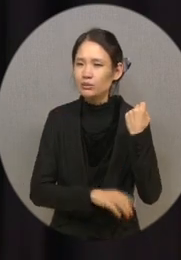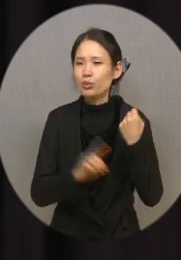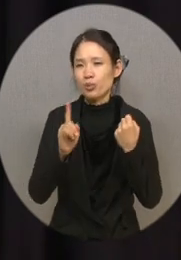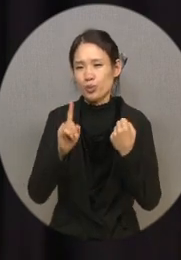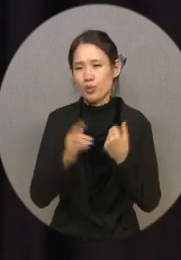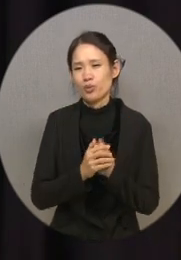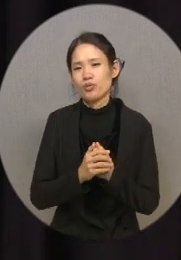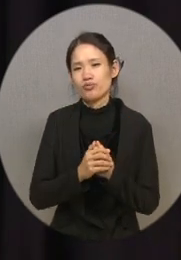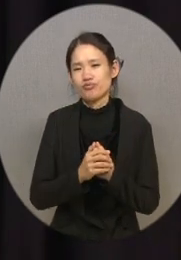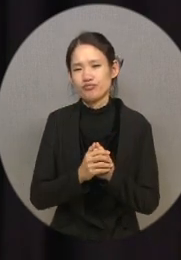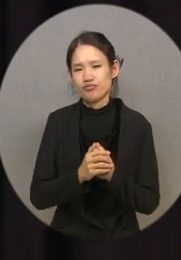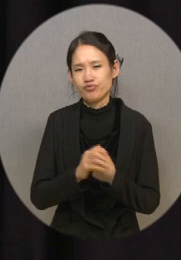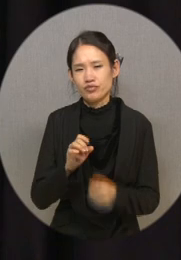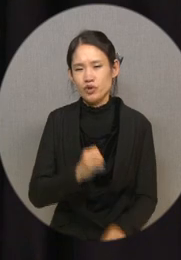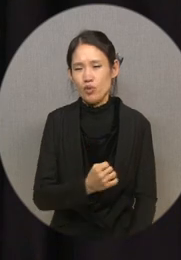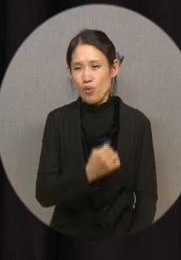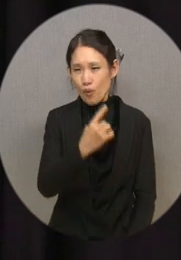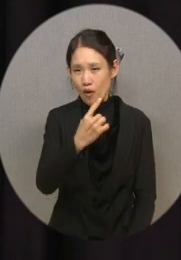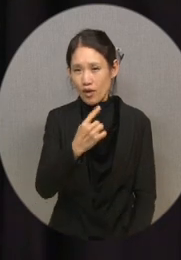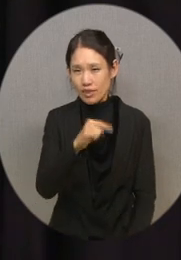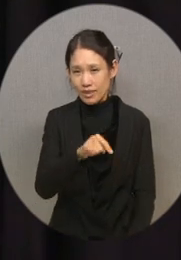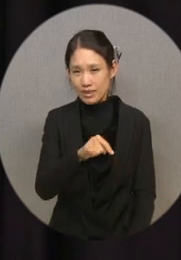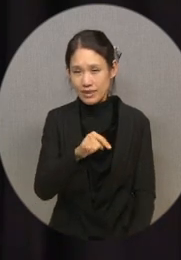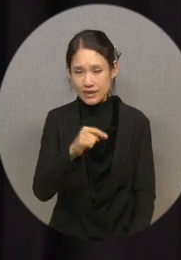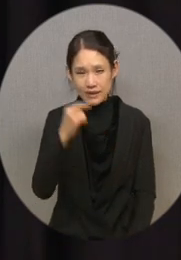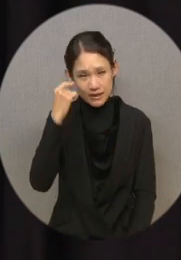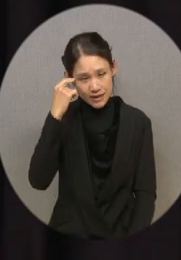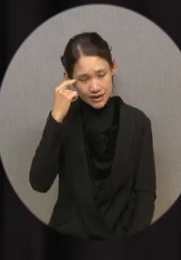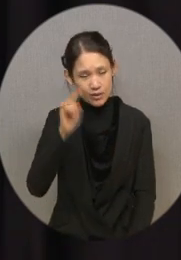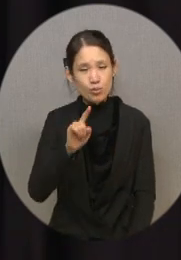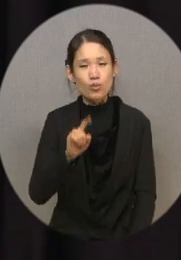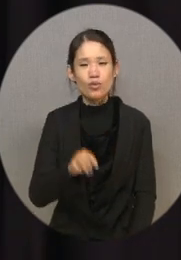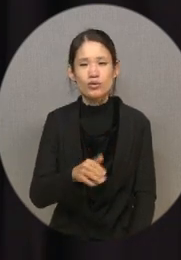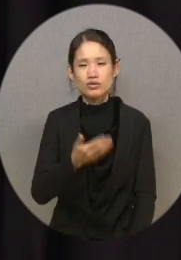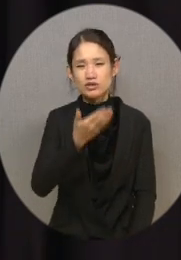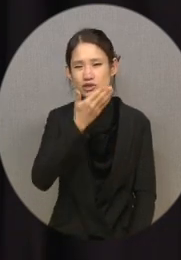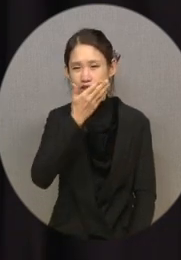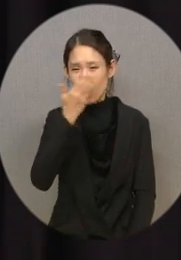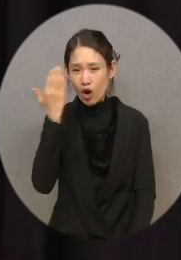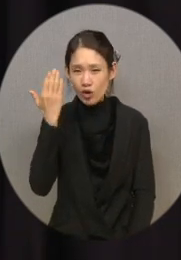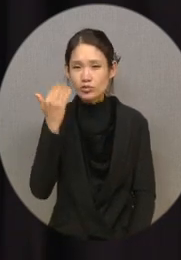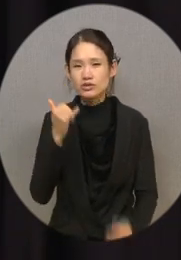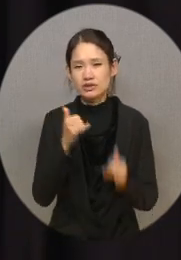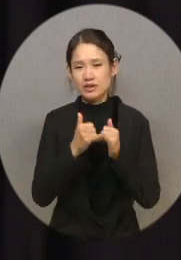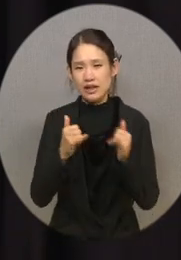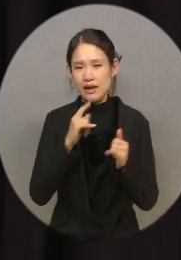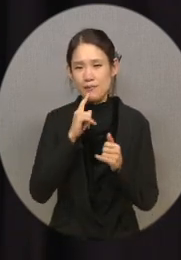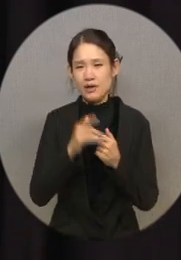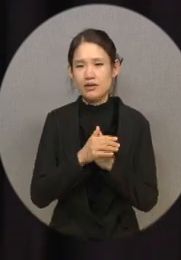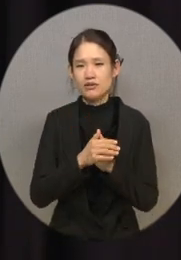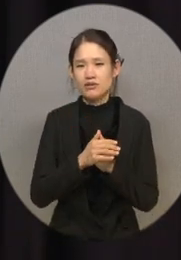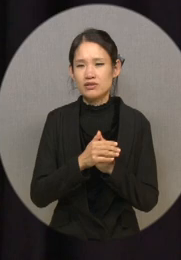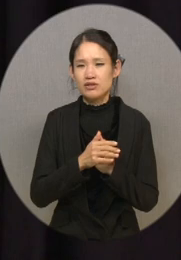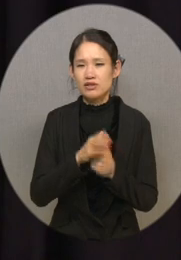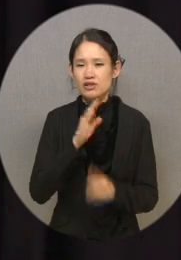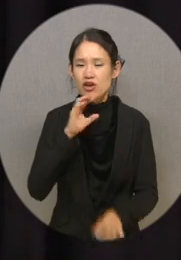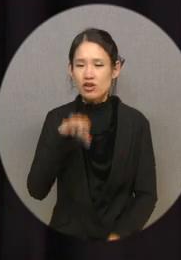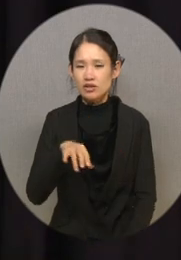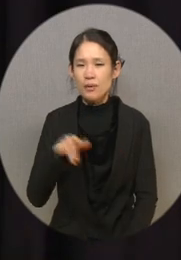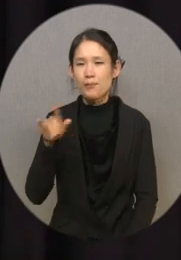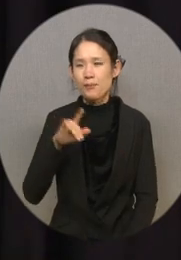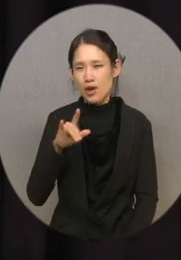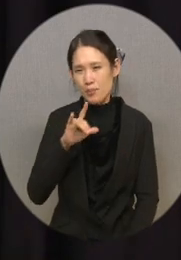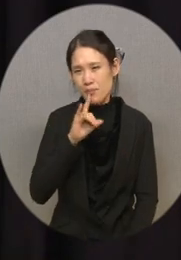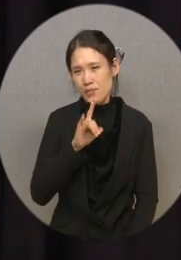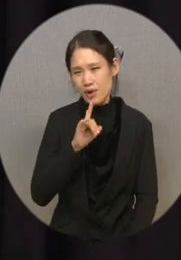말하면은 우리가 그 원인을 너무 그 젊은이들이 말하는 현장에